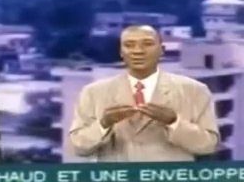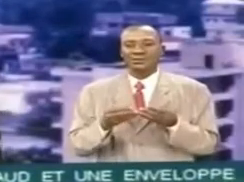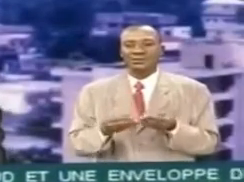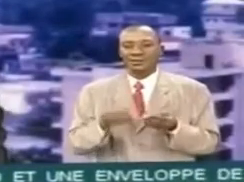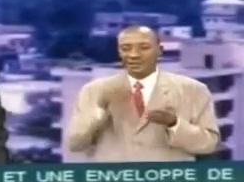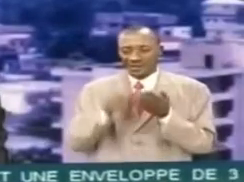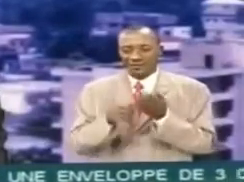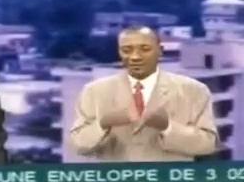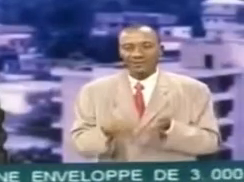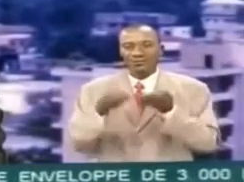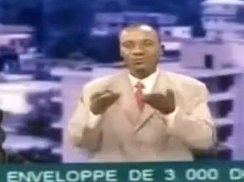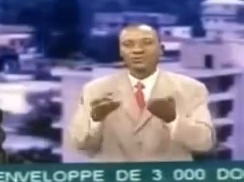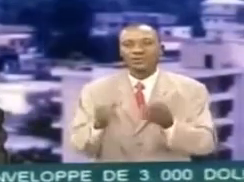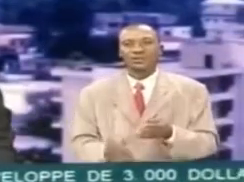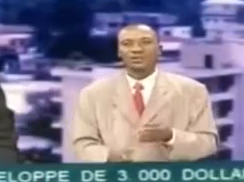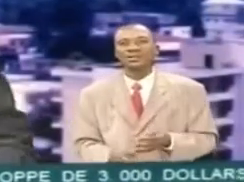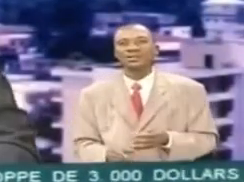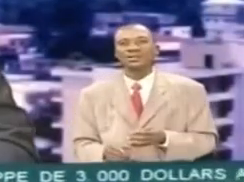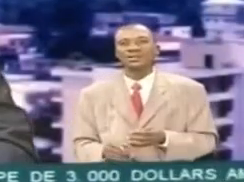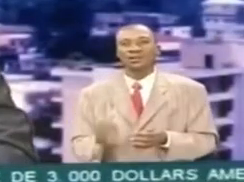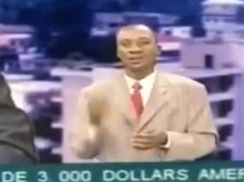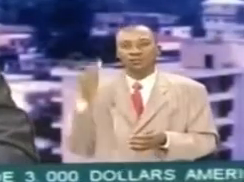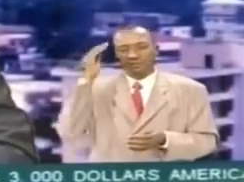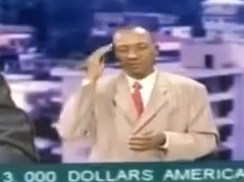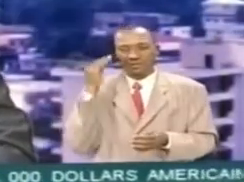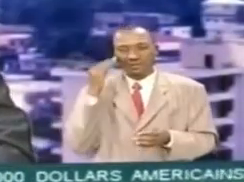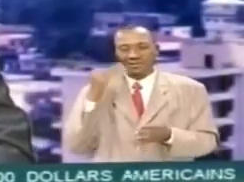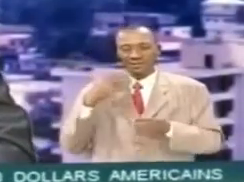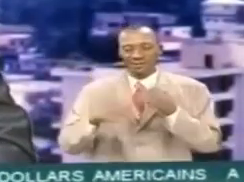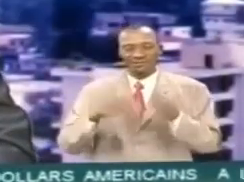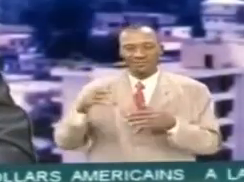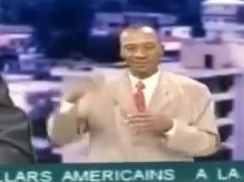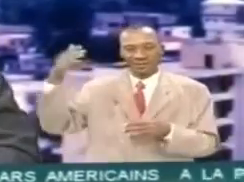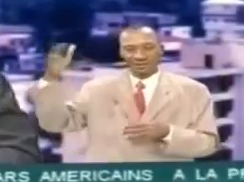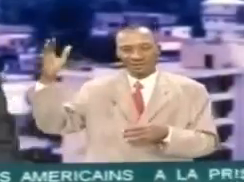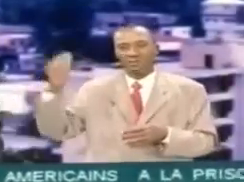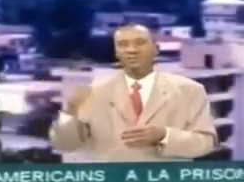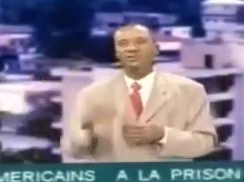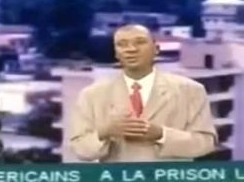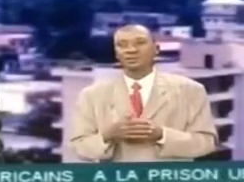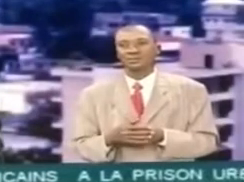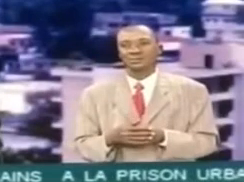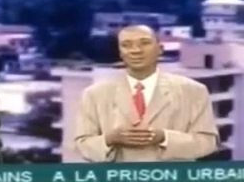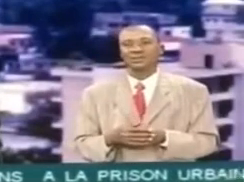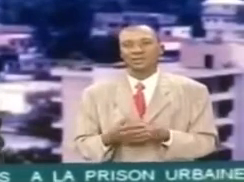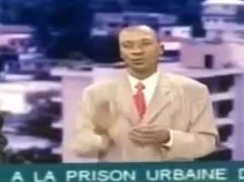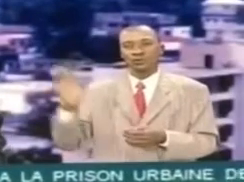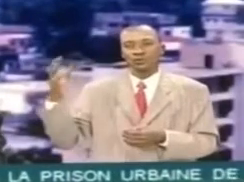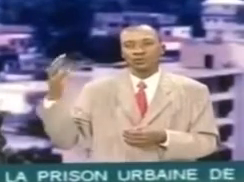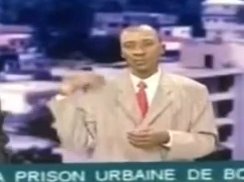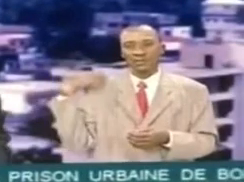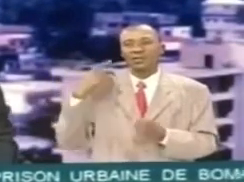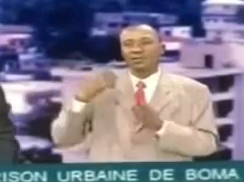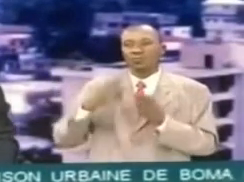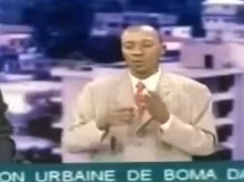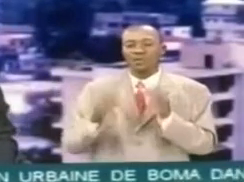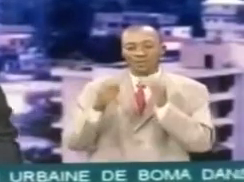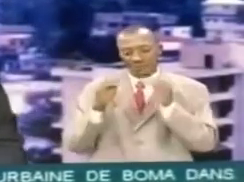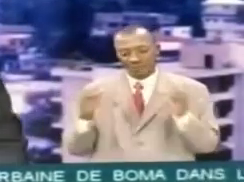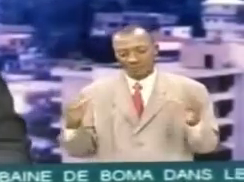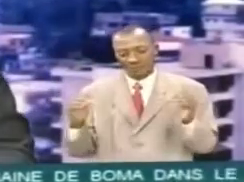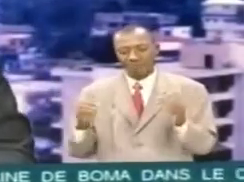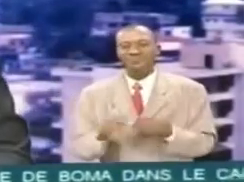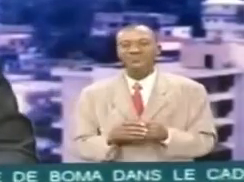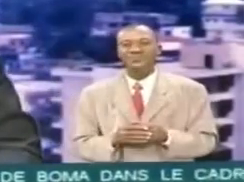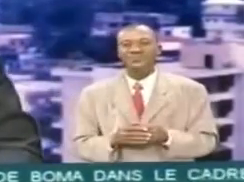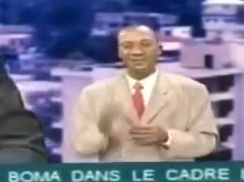au vice-premier ministre, ministre des Affaires étrangères. Il place son mandat sous le signe de la paix. Léonard Cheikh-Tundu